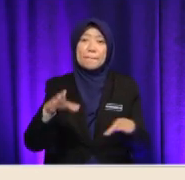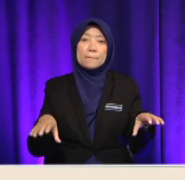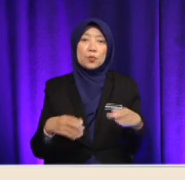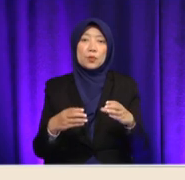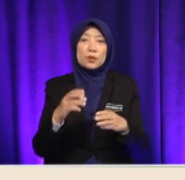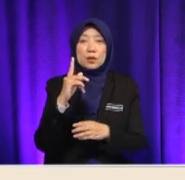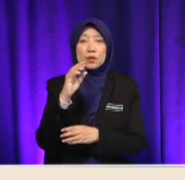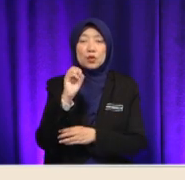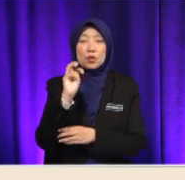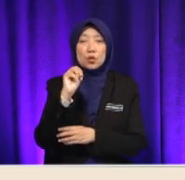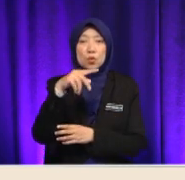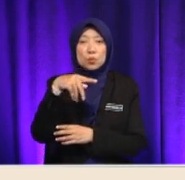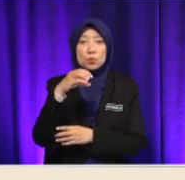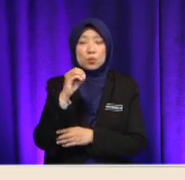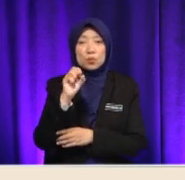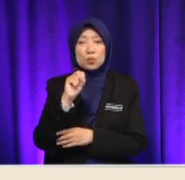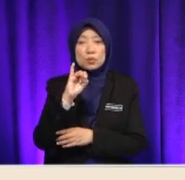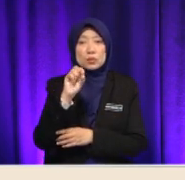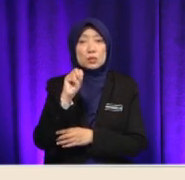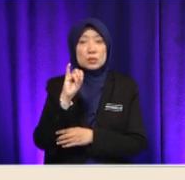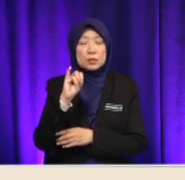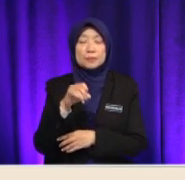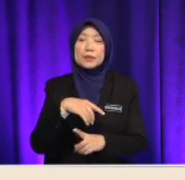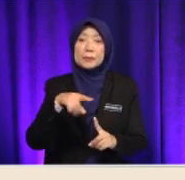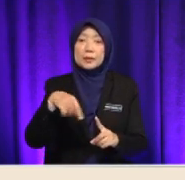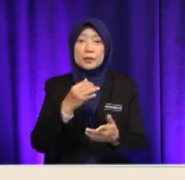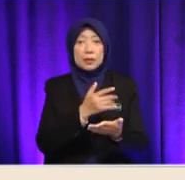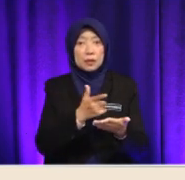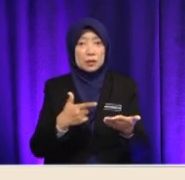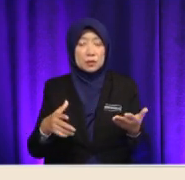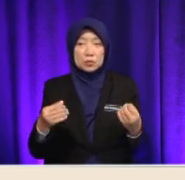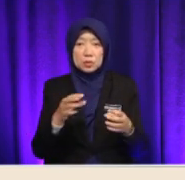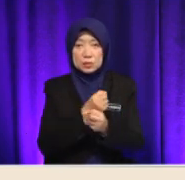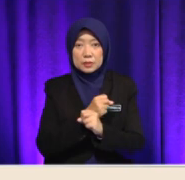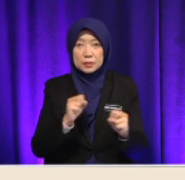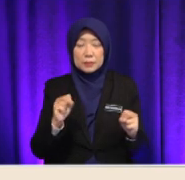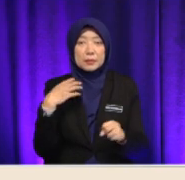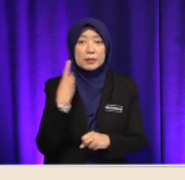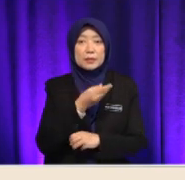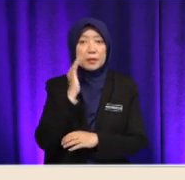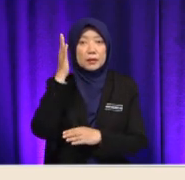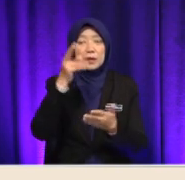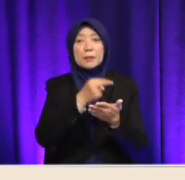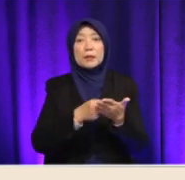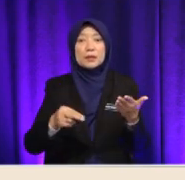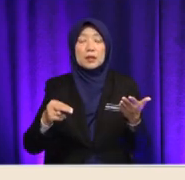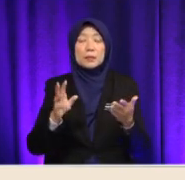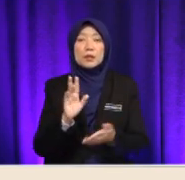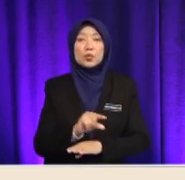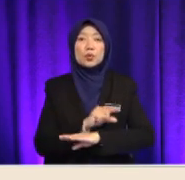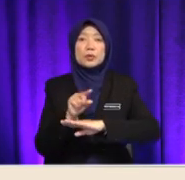kemudian Bila kalian sudah siap kita menilai komposisi letak Ah ini menggunakan komputer